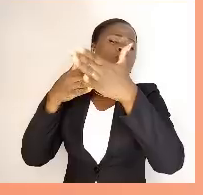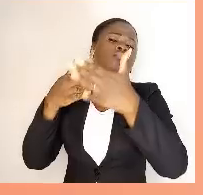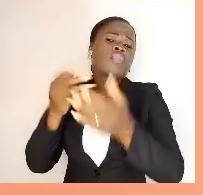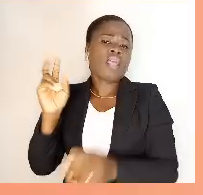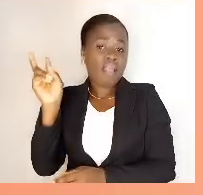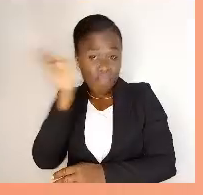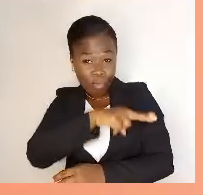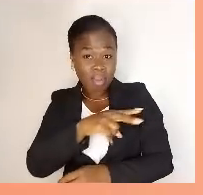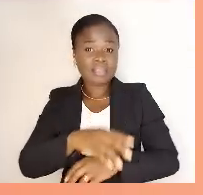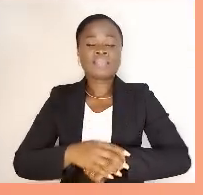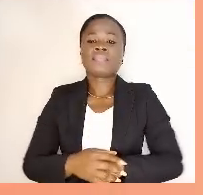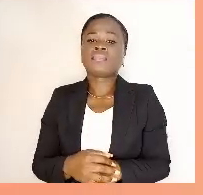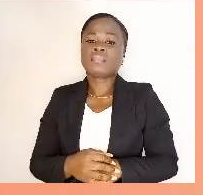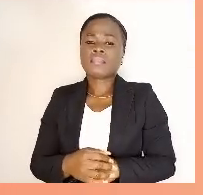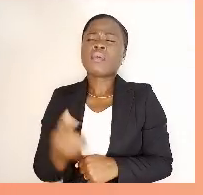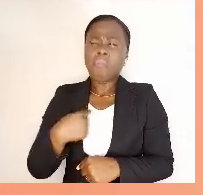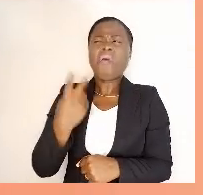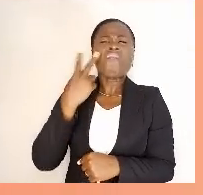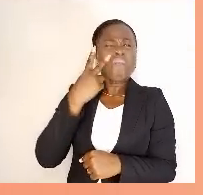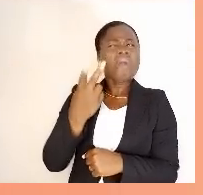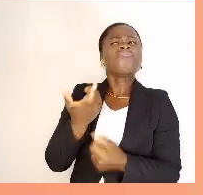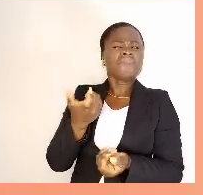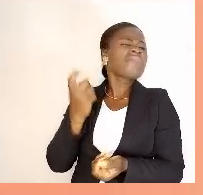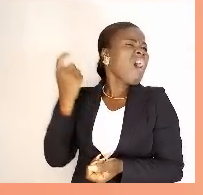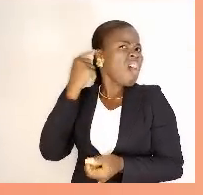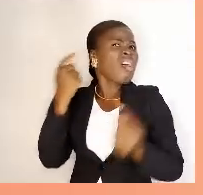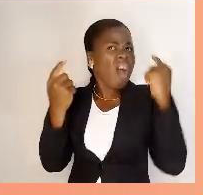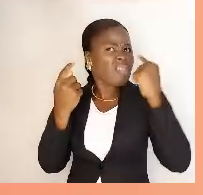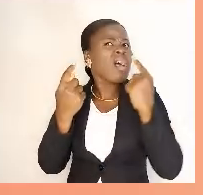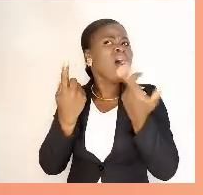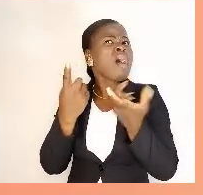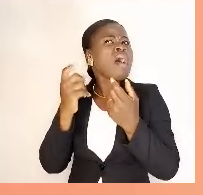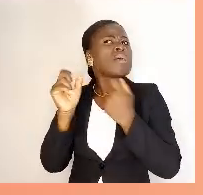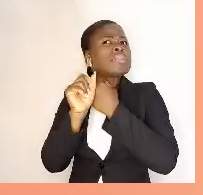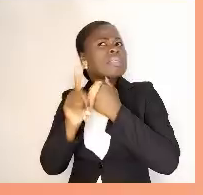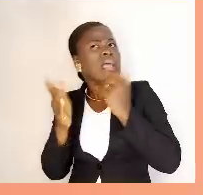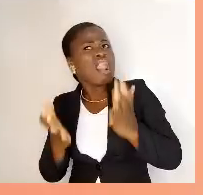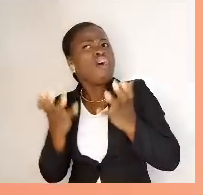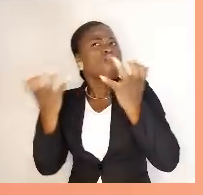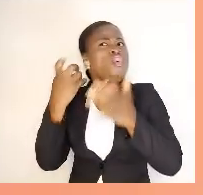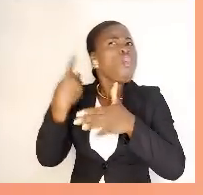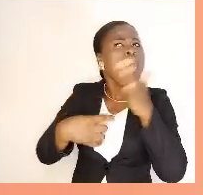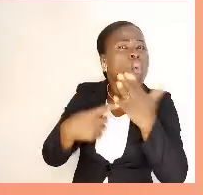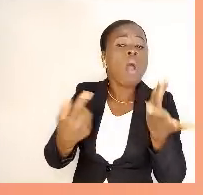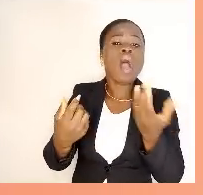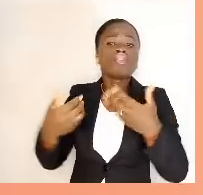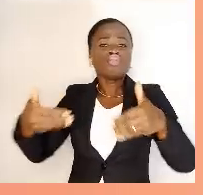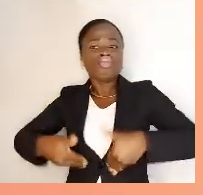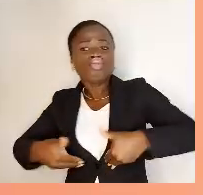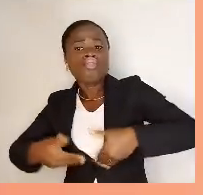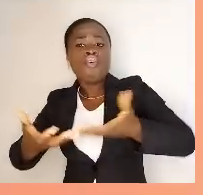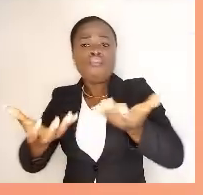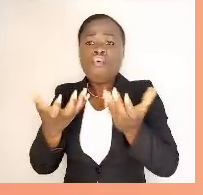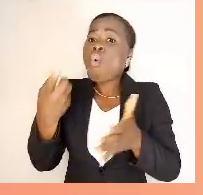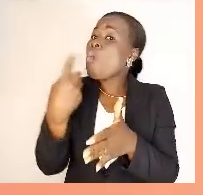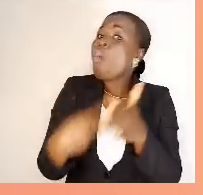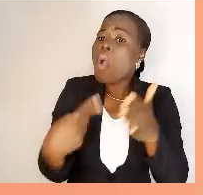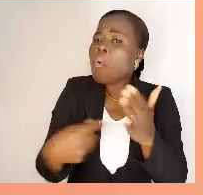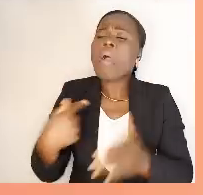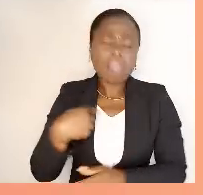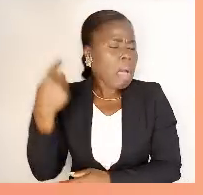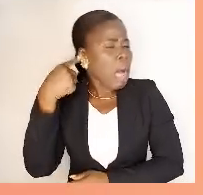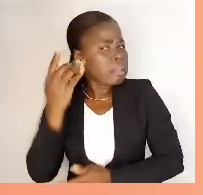la violence. J'entends bien les aspirations du peuple sénégalais, de sa jeunesse en